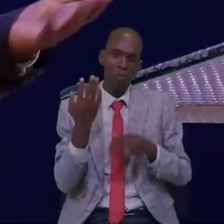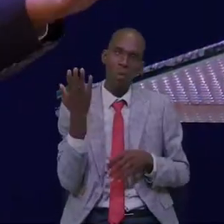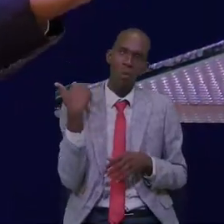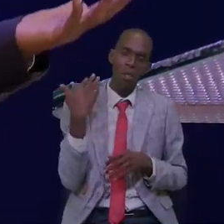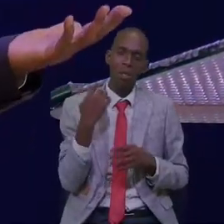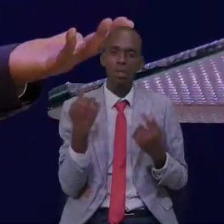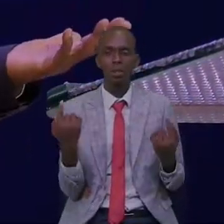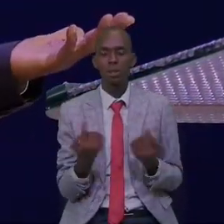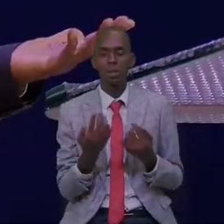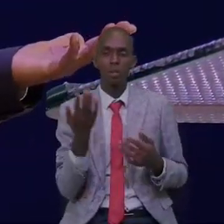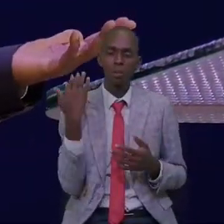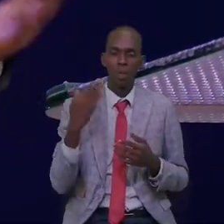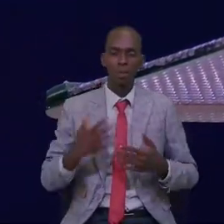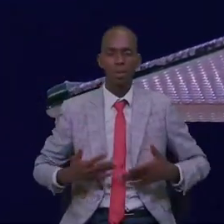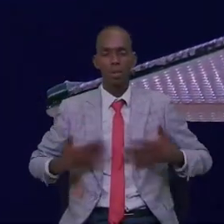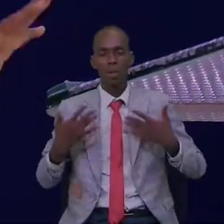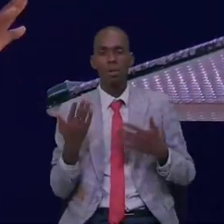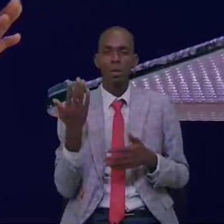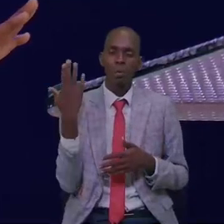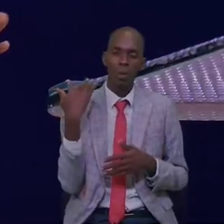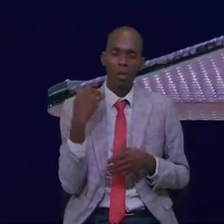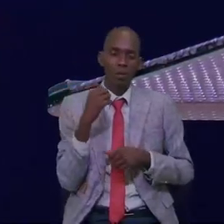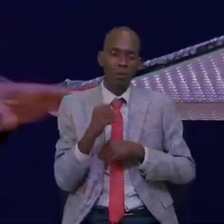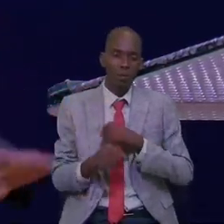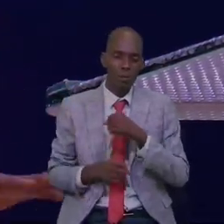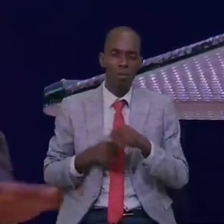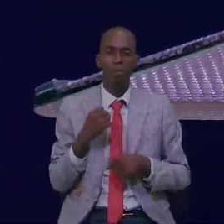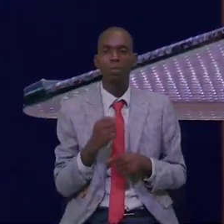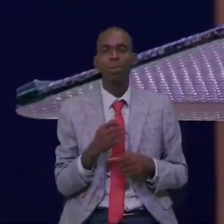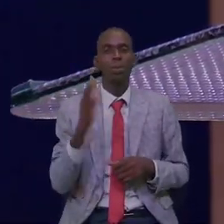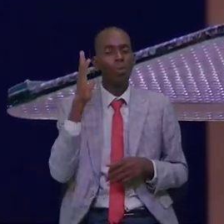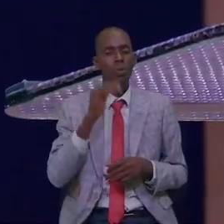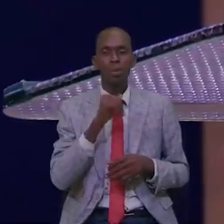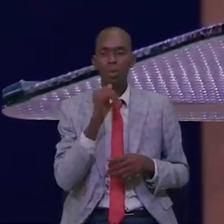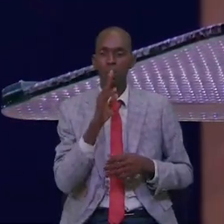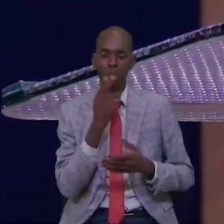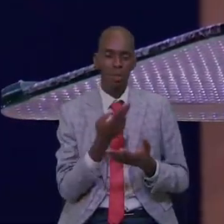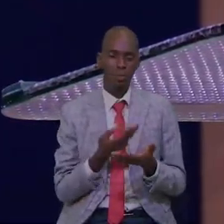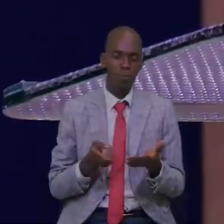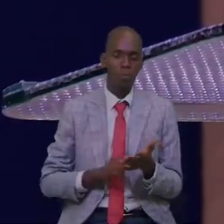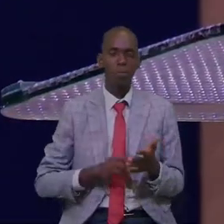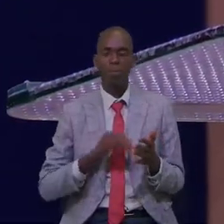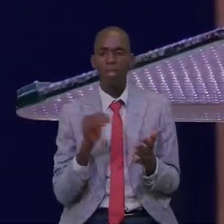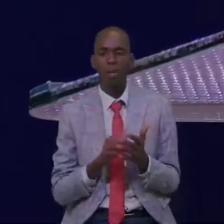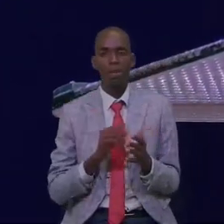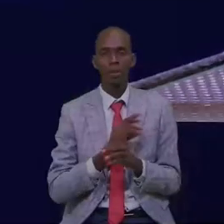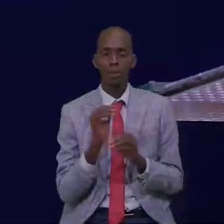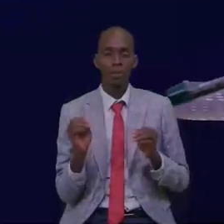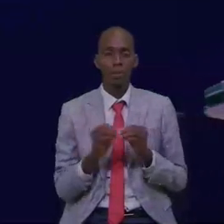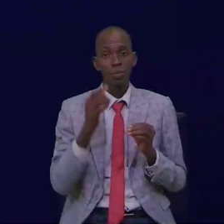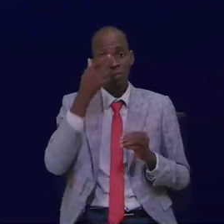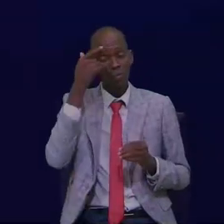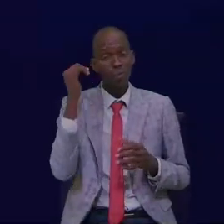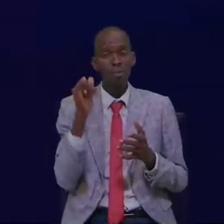de l'opprobre de ses péchés, de l'opprobre de la souffrance. Et tout cela ne sera plus consigné